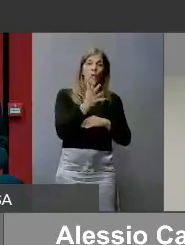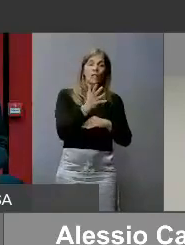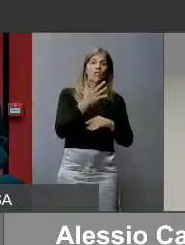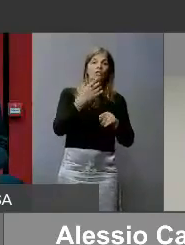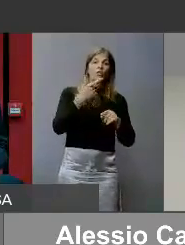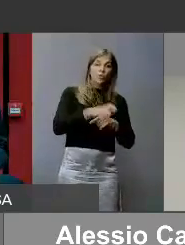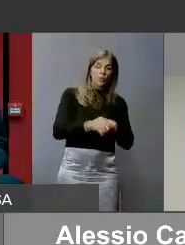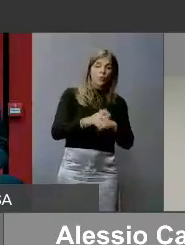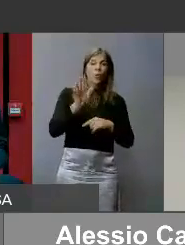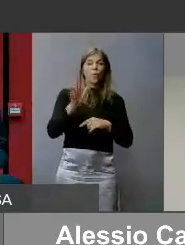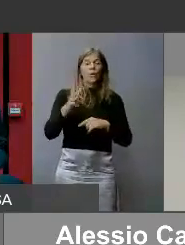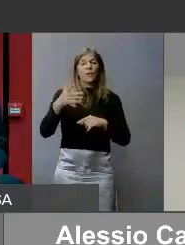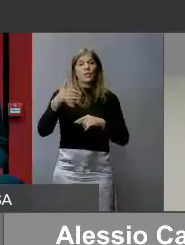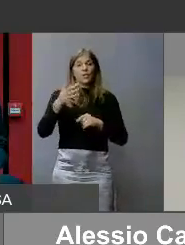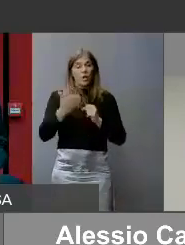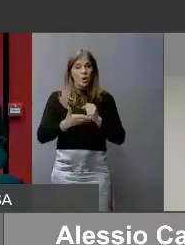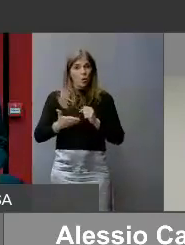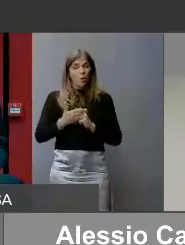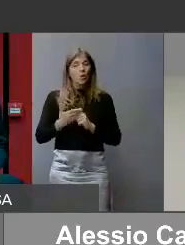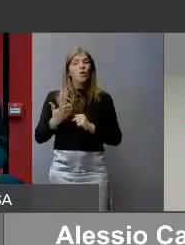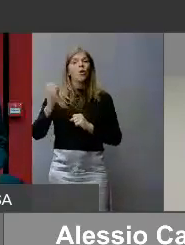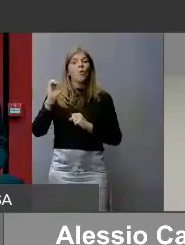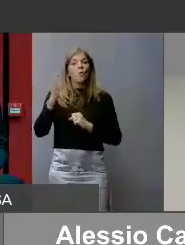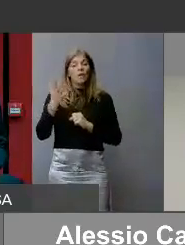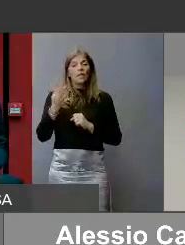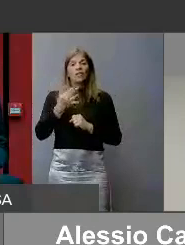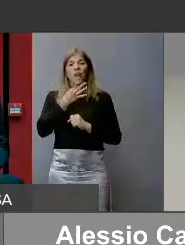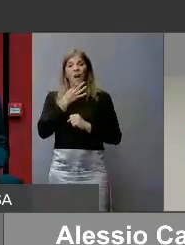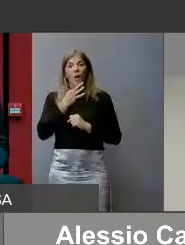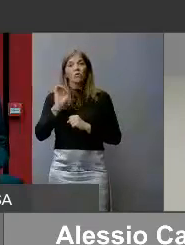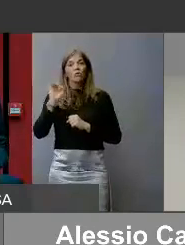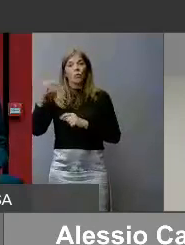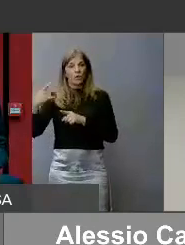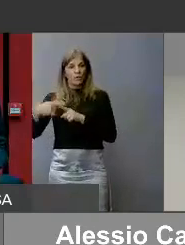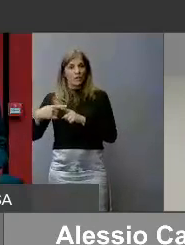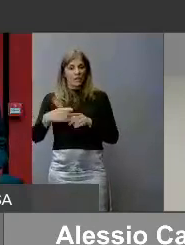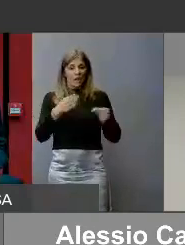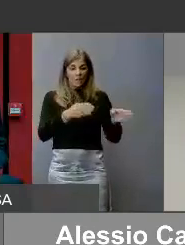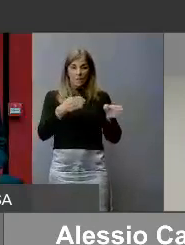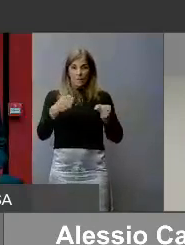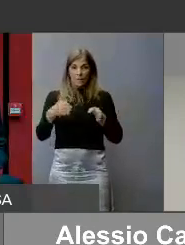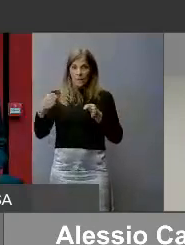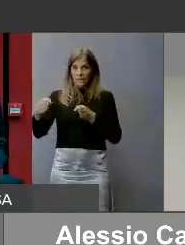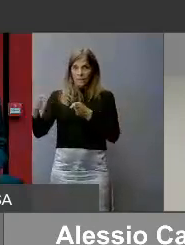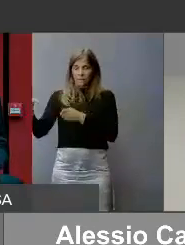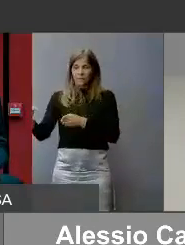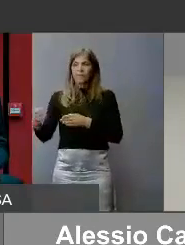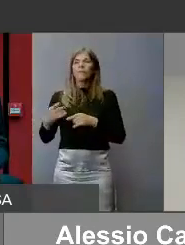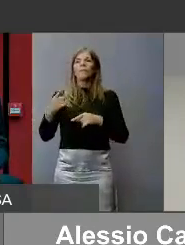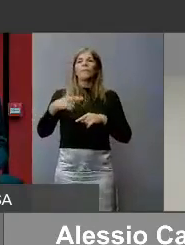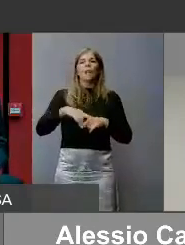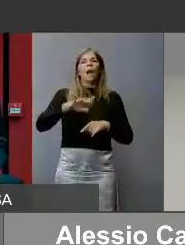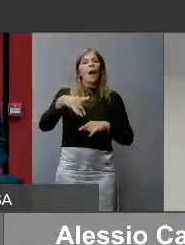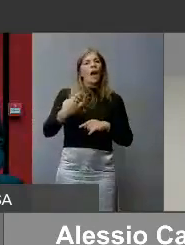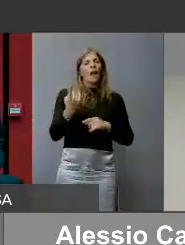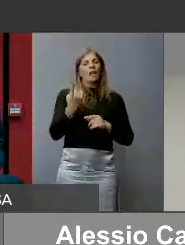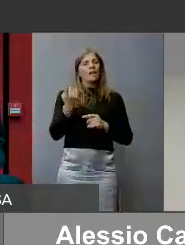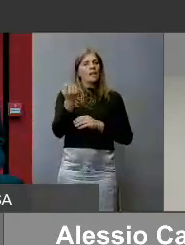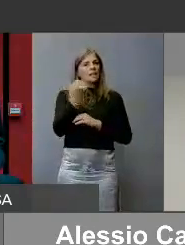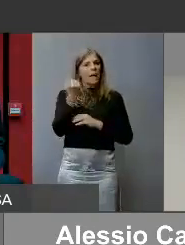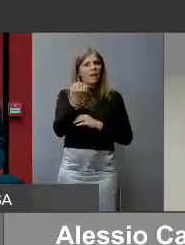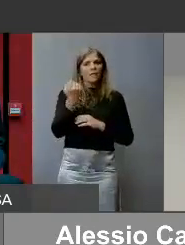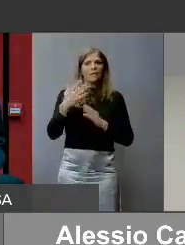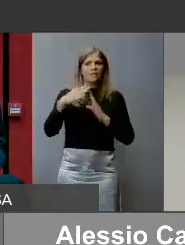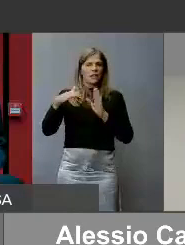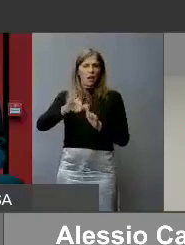15 settembre al fine di sostenere aiutare la ripresa delle utenze non domestiche che sono state oggetto di provvedimenti di sospensione